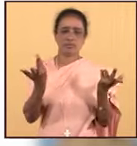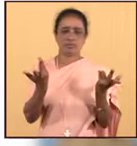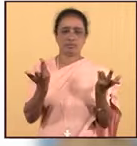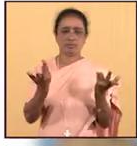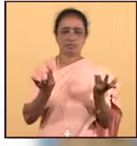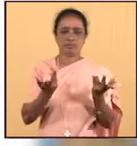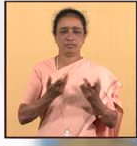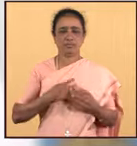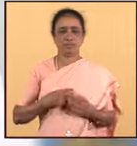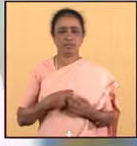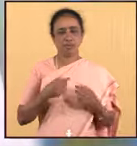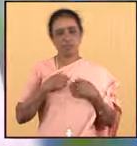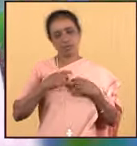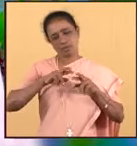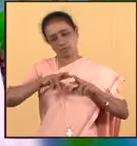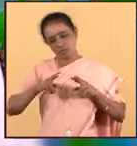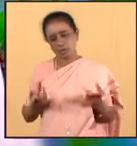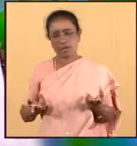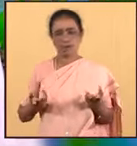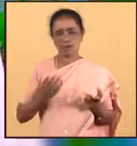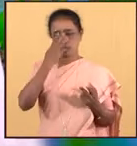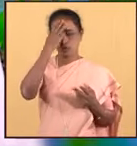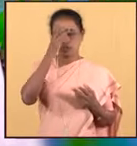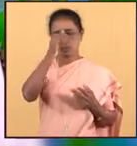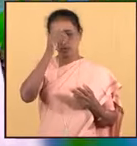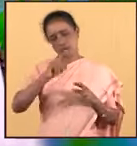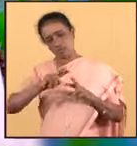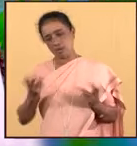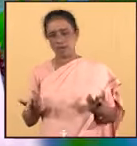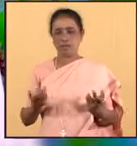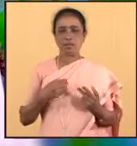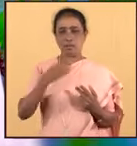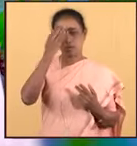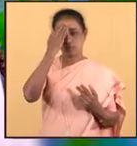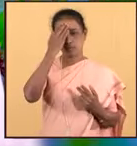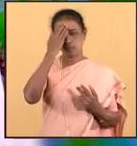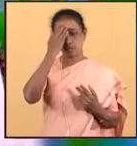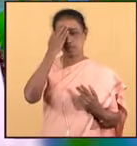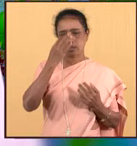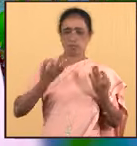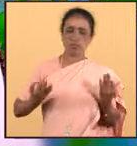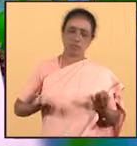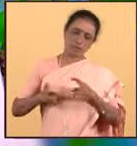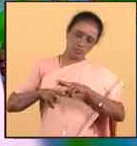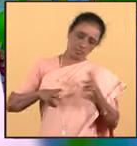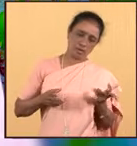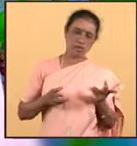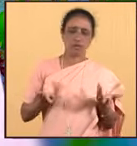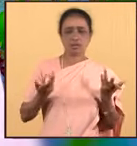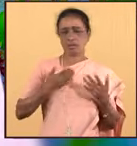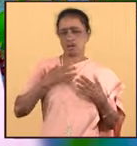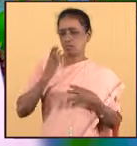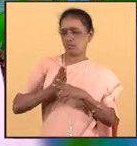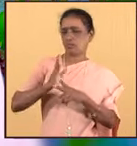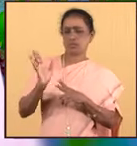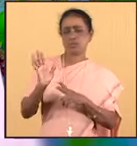உரிமை உண்டு. அப்போ நான் வந்து ஒரு சமயத்திலேருந்து வேறொரு சமயத்தை தழுவலாம், அது என்னுடைய உரிமை, அதை யாரும் நினைச்சு